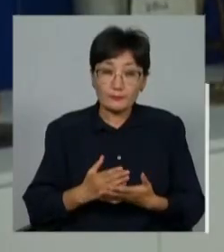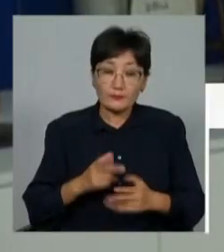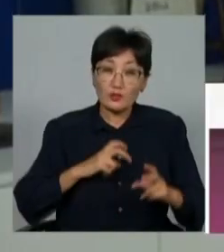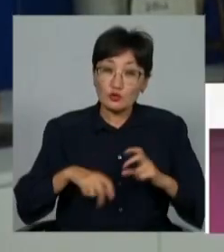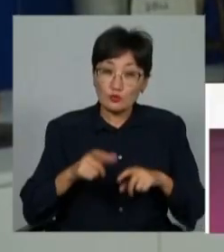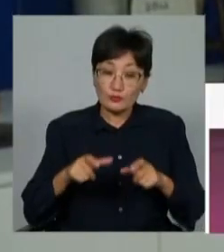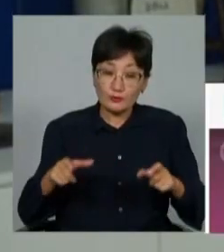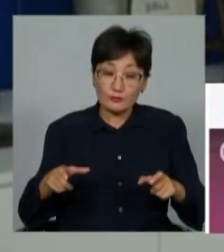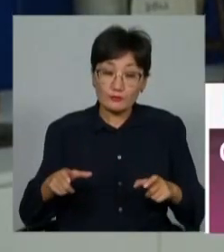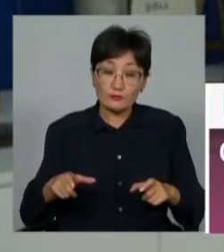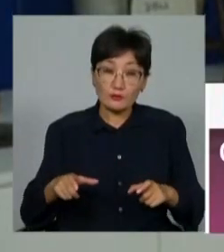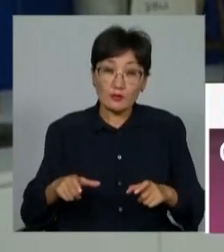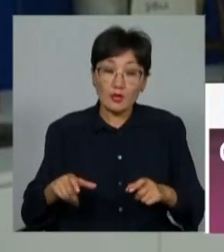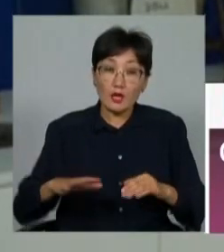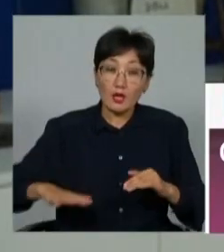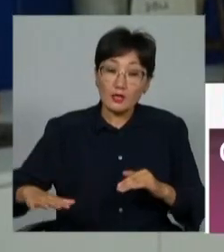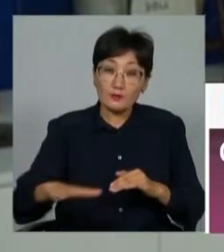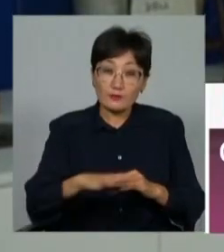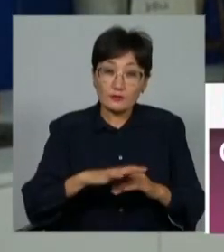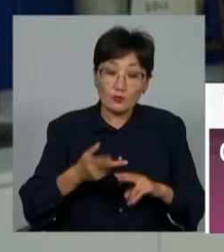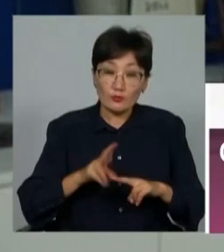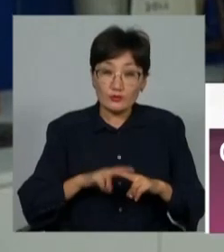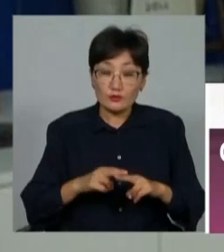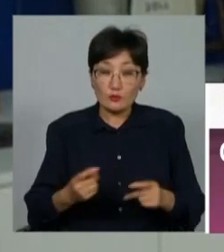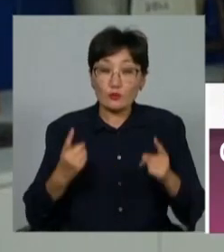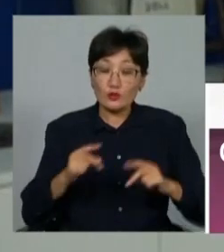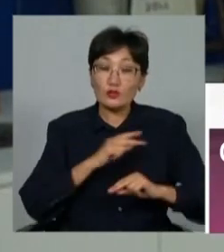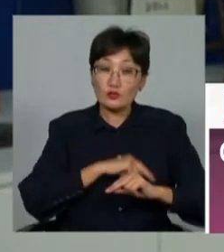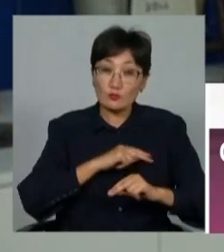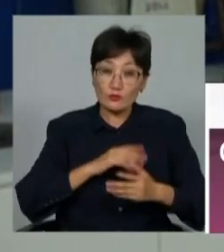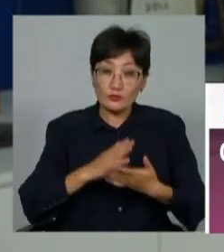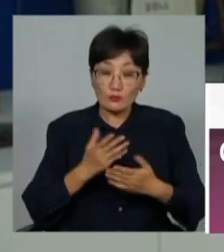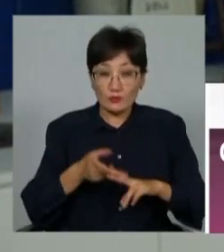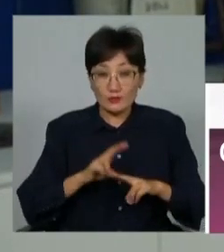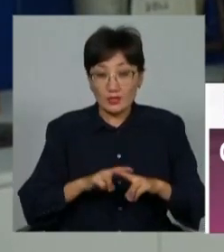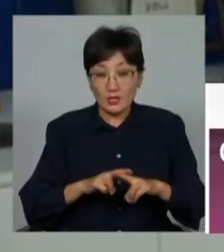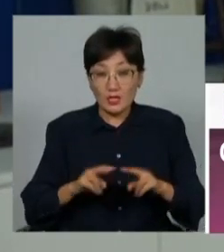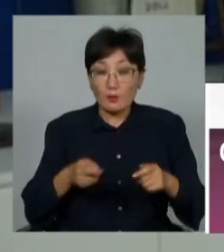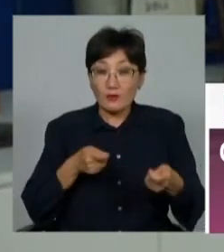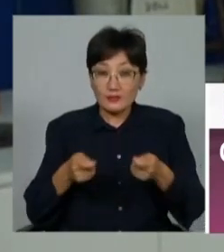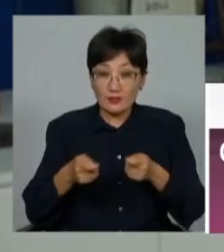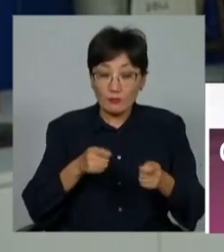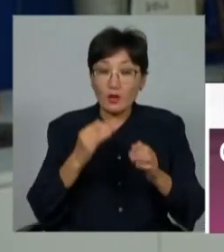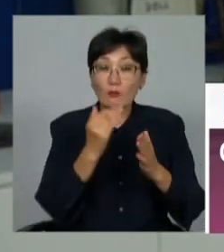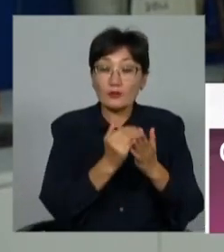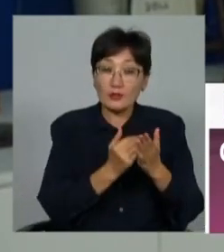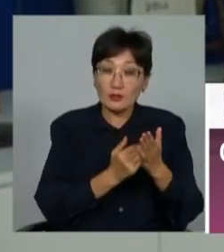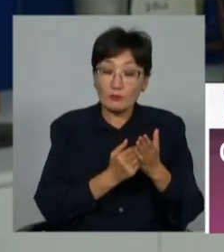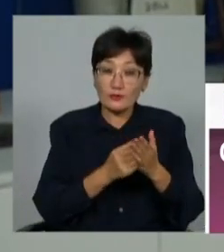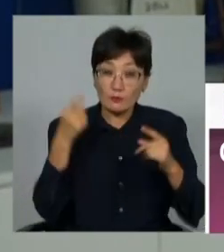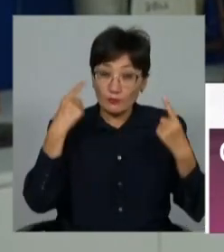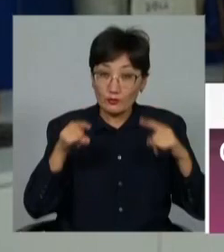Студенттік аймақта бұл өте үлкен жұмыс деп есептейміз. Өйткені жаңа басқару бағдарламасын жасап